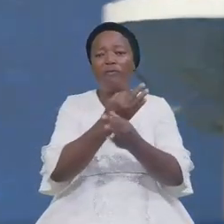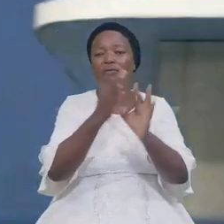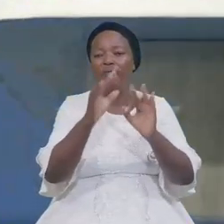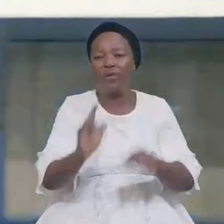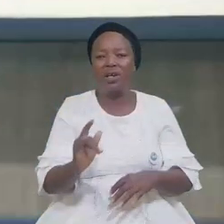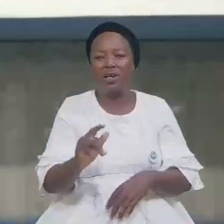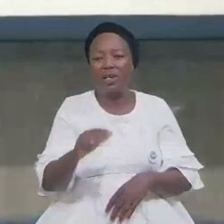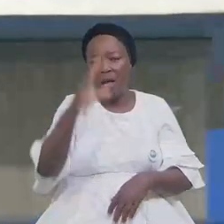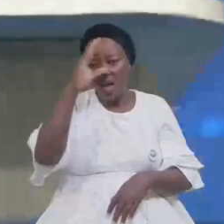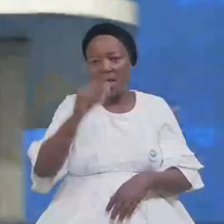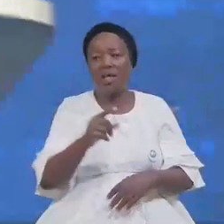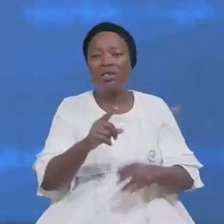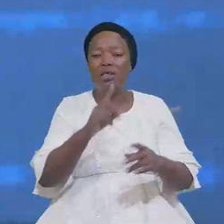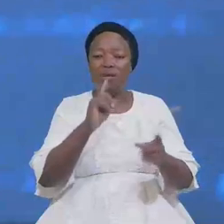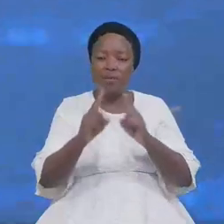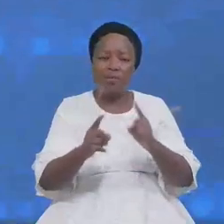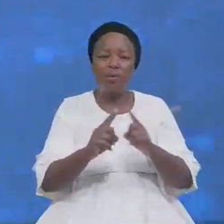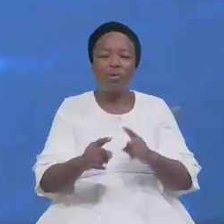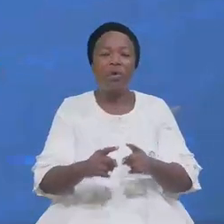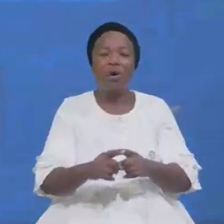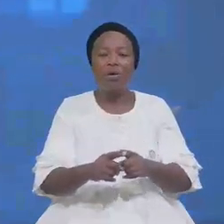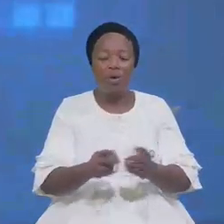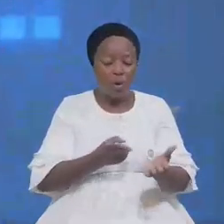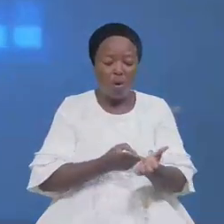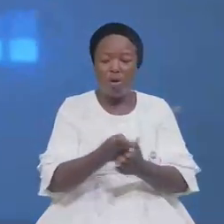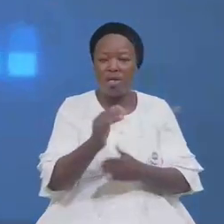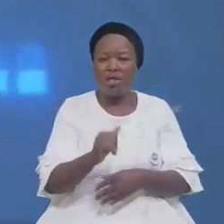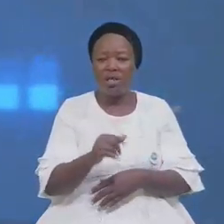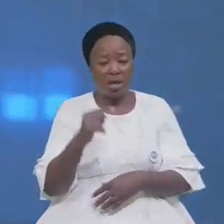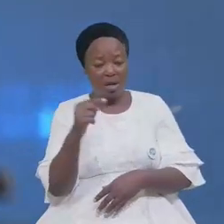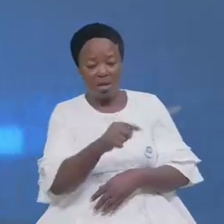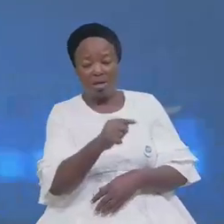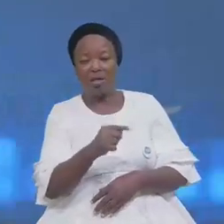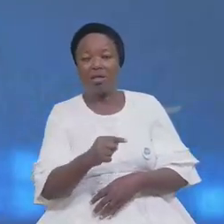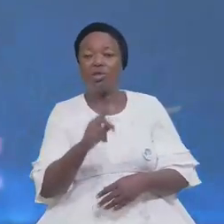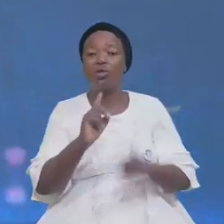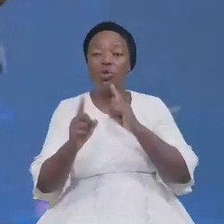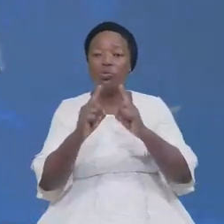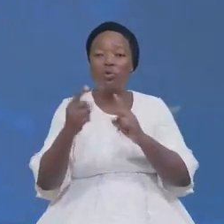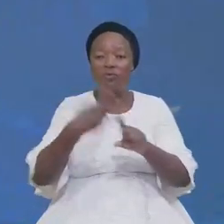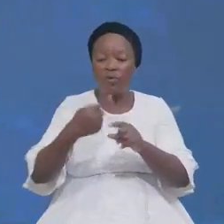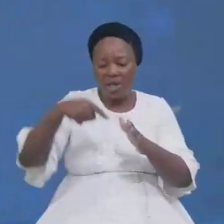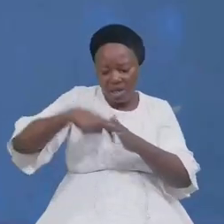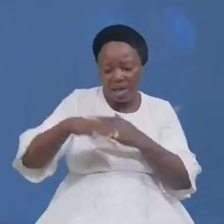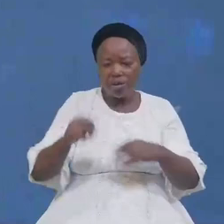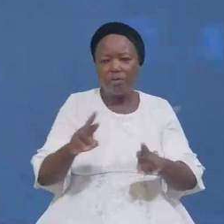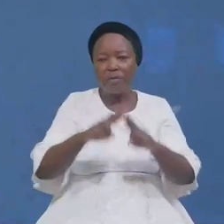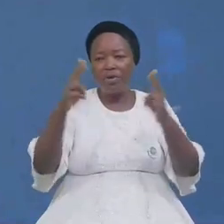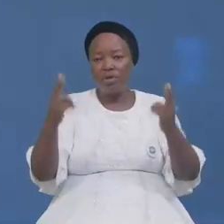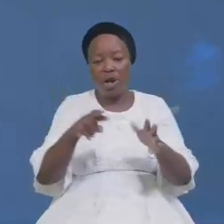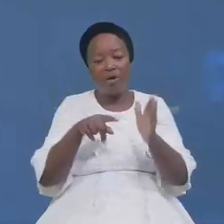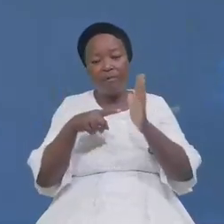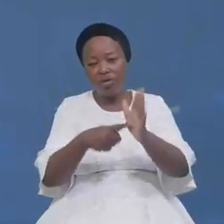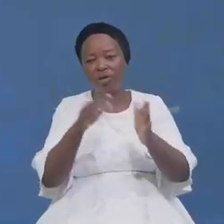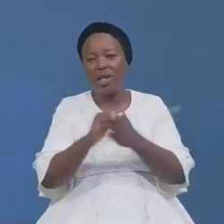Il parlait honnêtement. Il parlait de la profondeur de révélation que le Seigneur